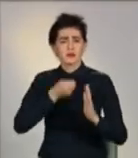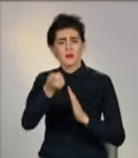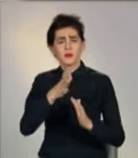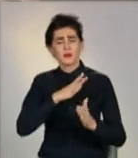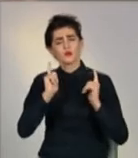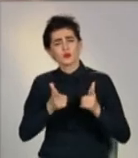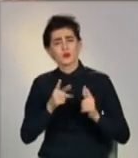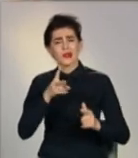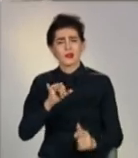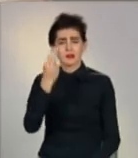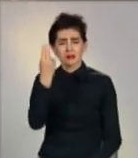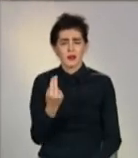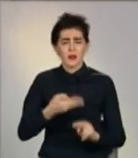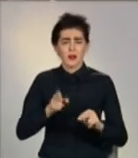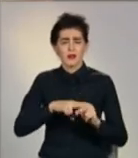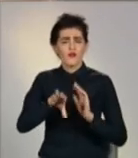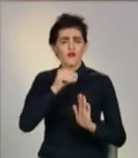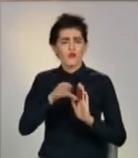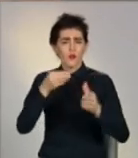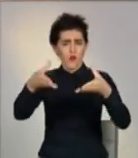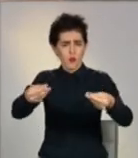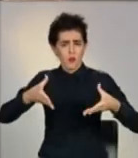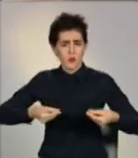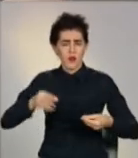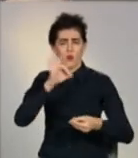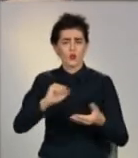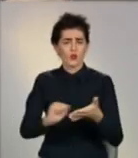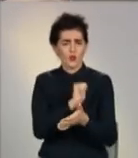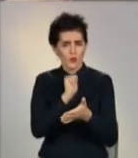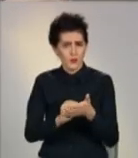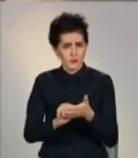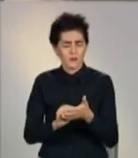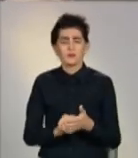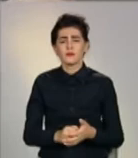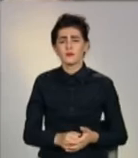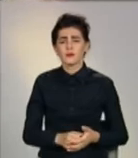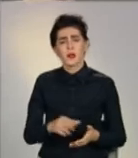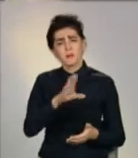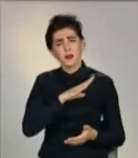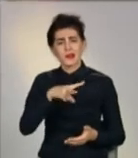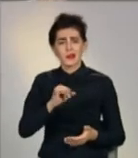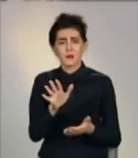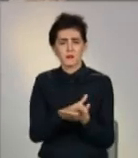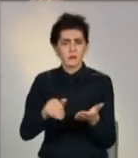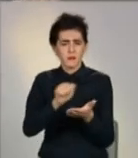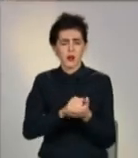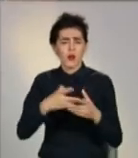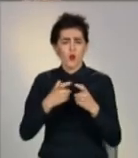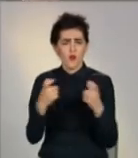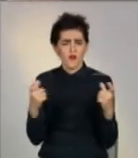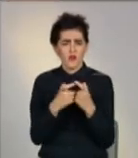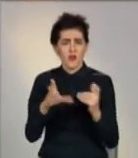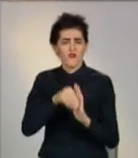сходження цілісності виборчої упаковки виборчої документації. Чи був пошкоджений конверт з